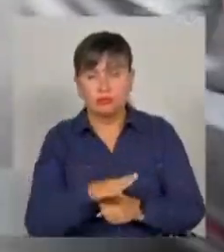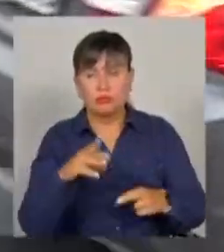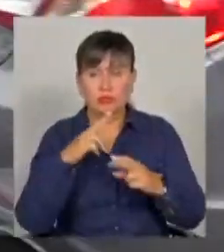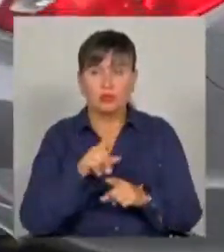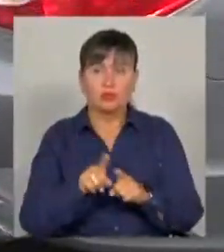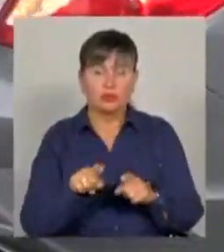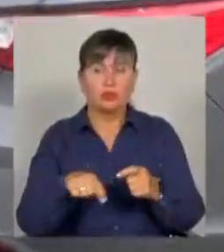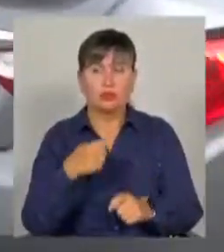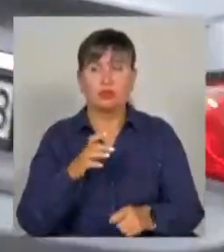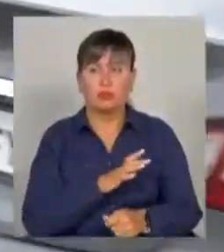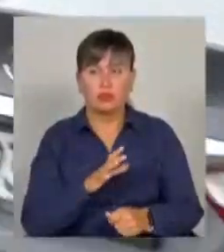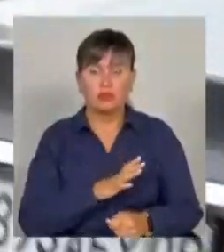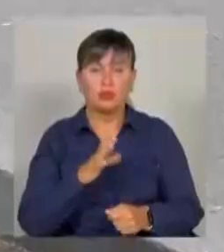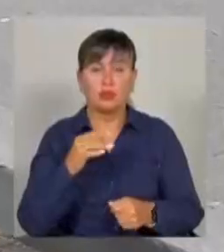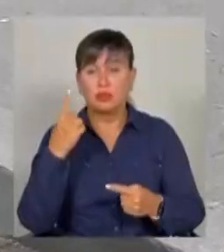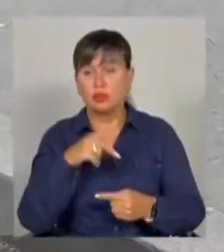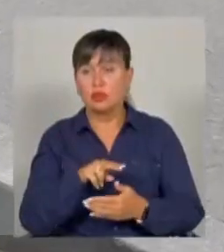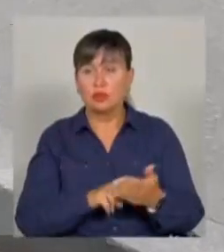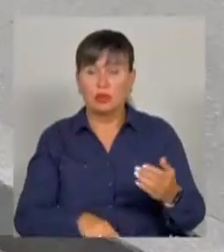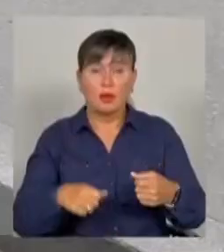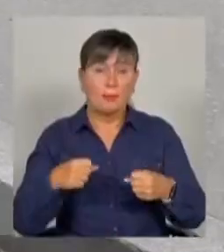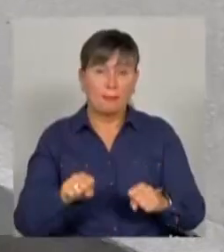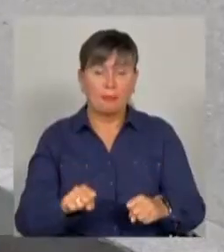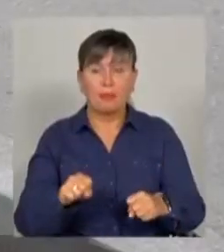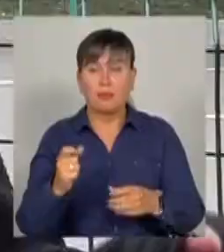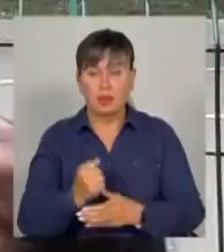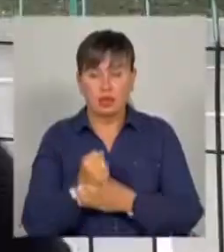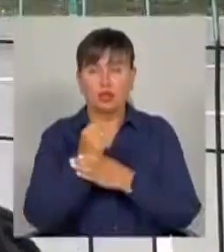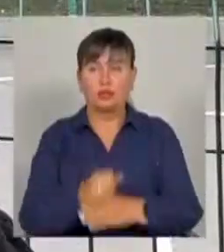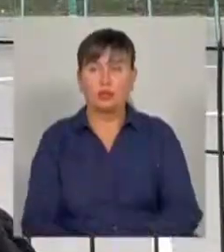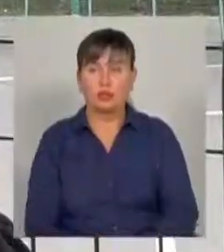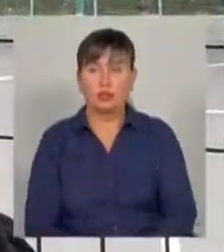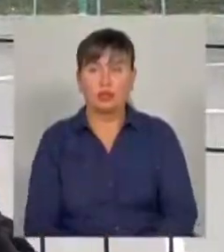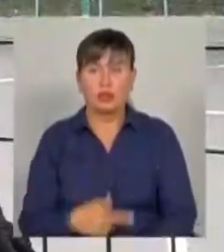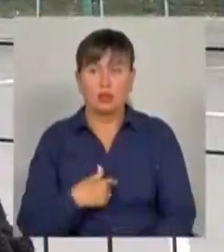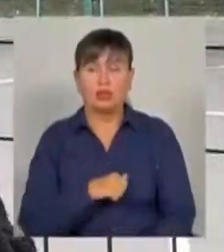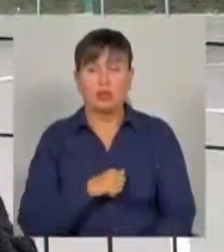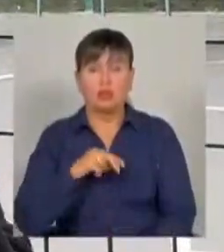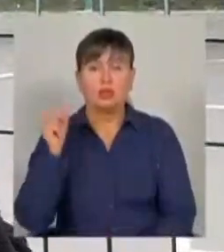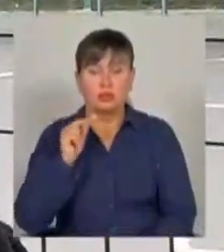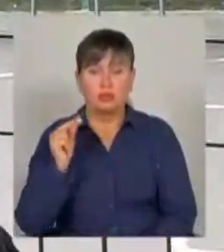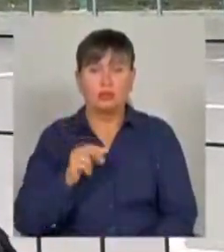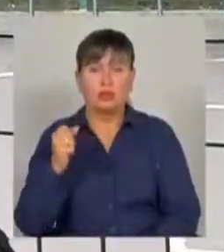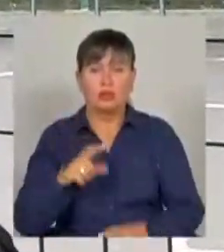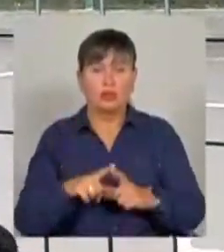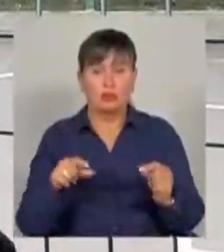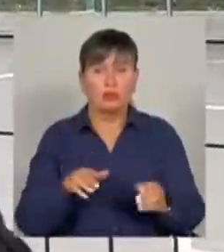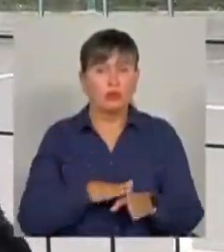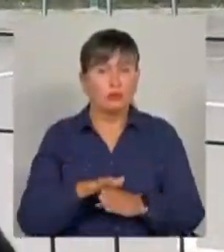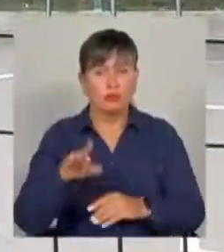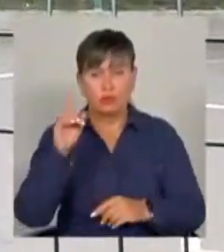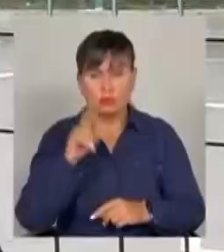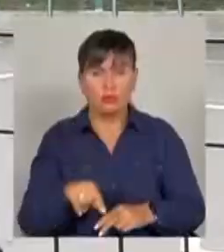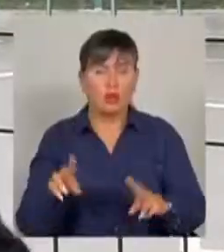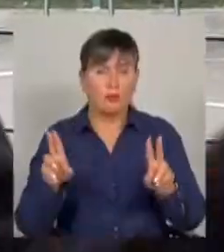другие нарушения. Впрочем, идею регистрации мопедов он поддерживает. Я сам учился в автошколе. Полностью знаю